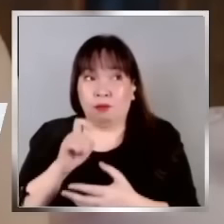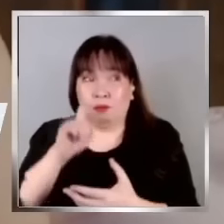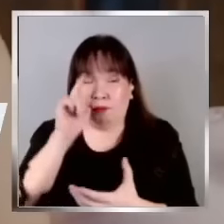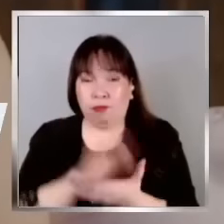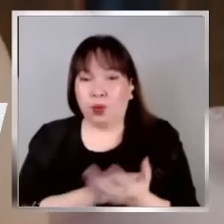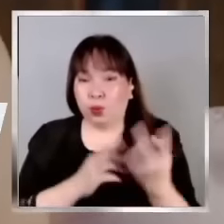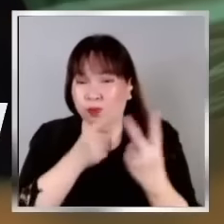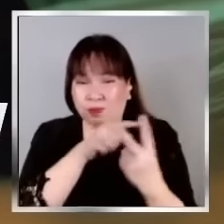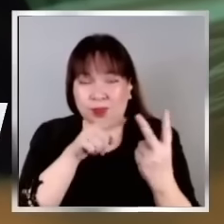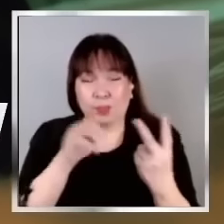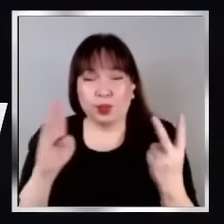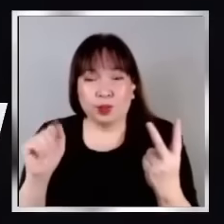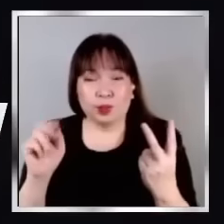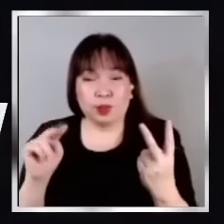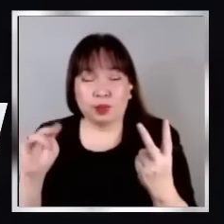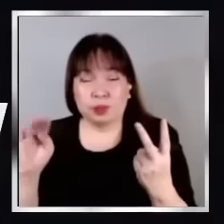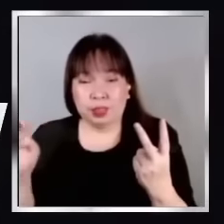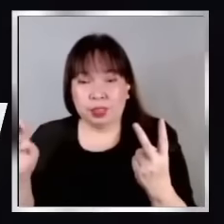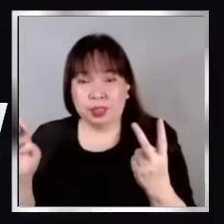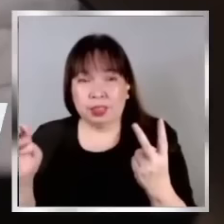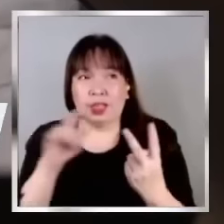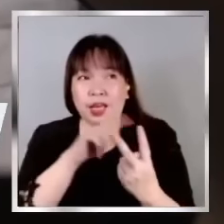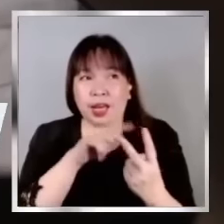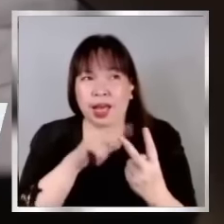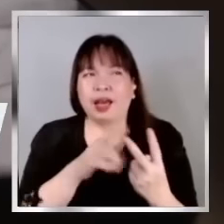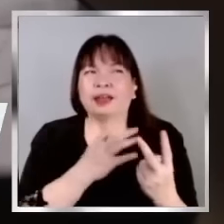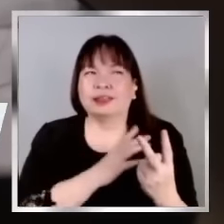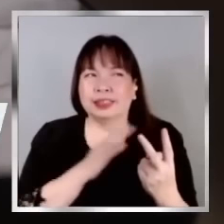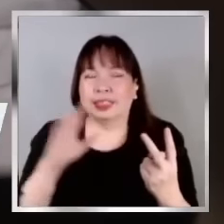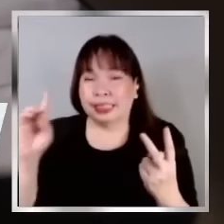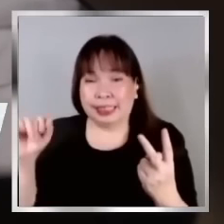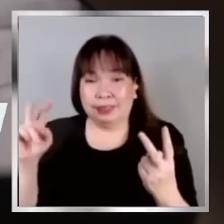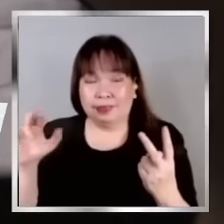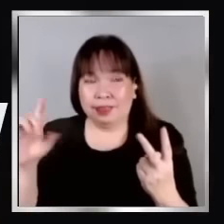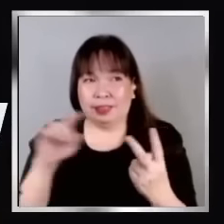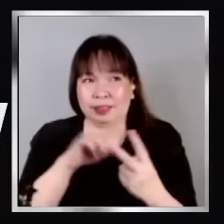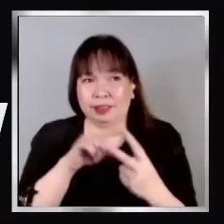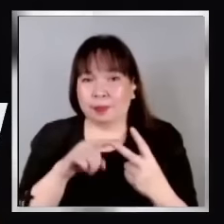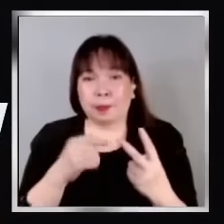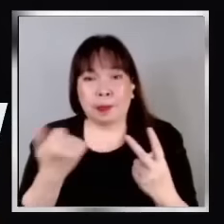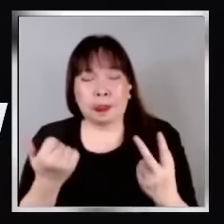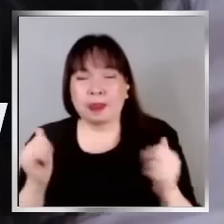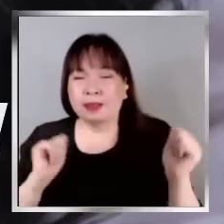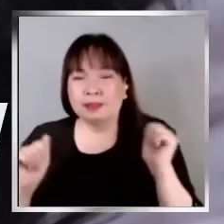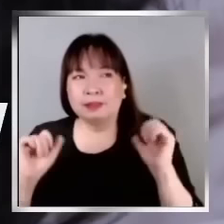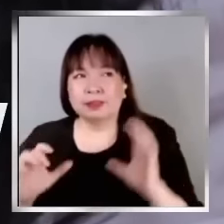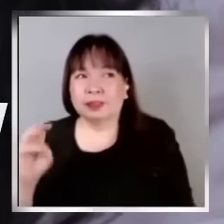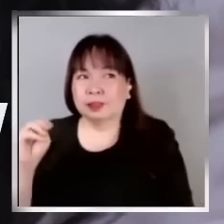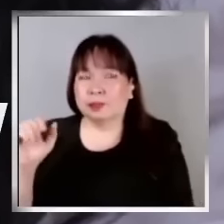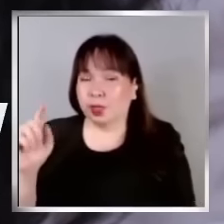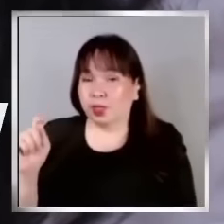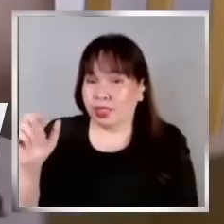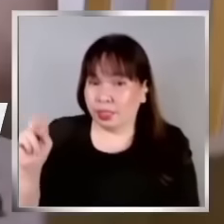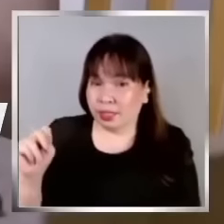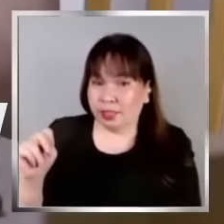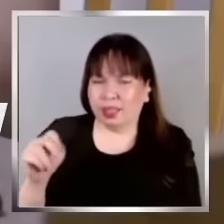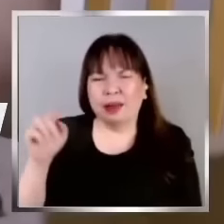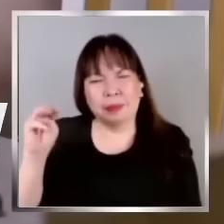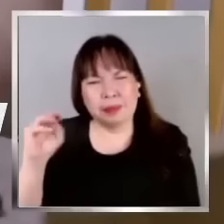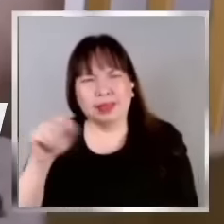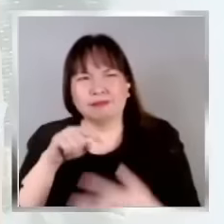Barbie Forteza, Pambansang Ginoo David Licauco, Kapuso at Sparkle Stars Martin Del Rosario, May Bautista at